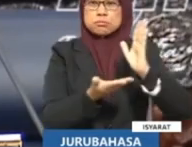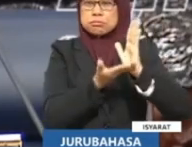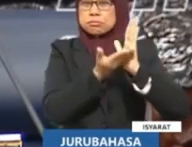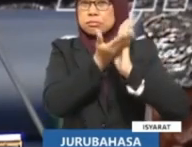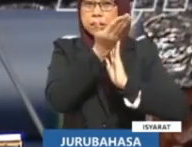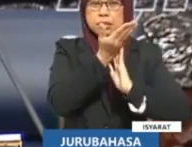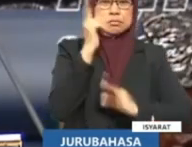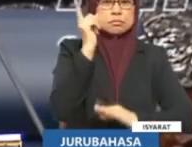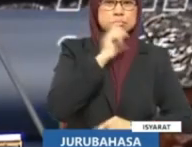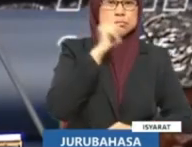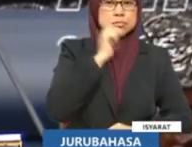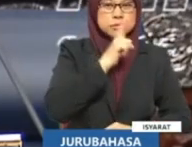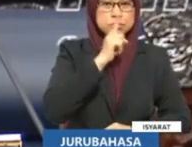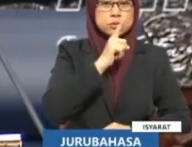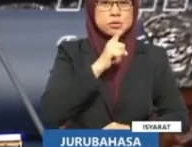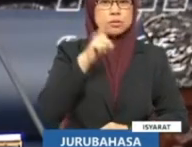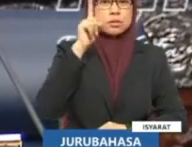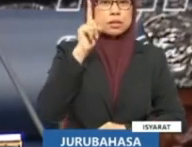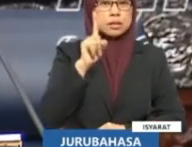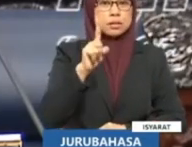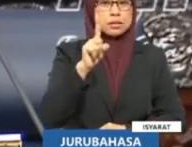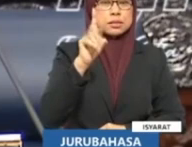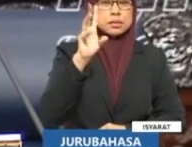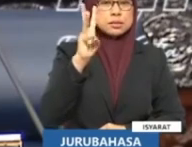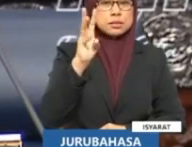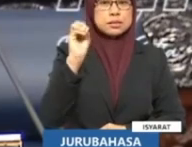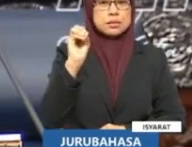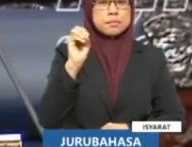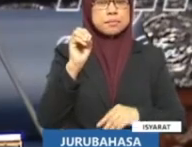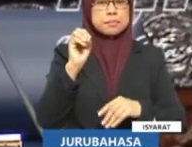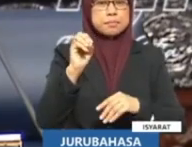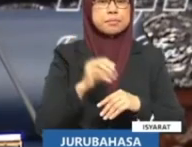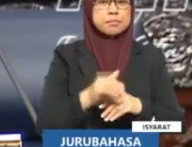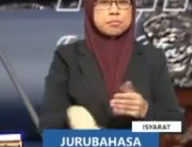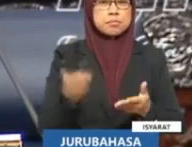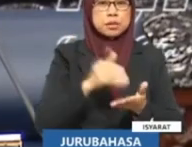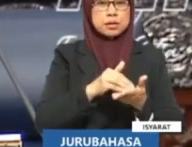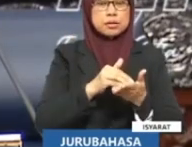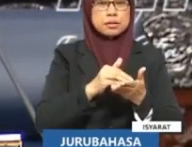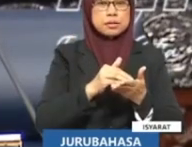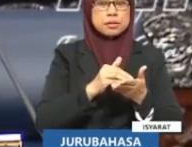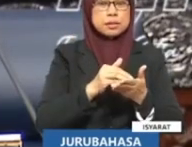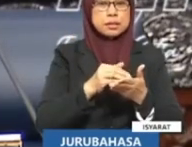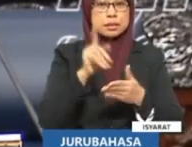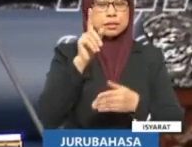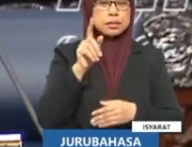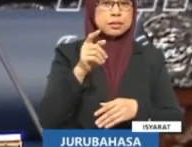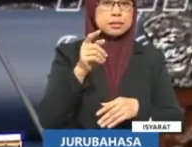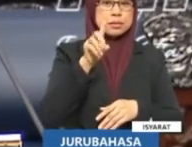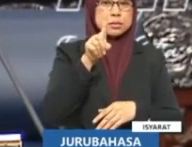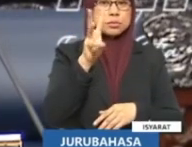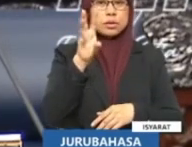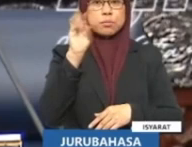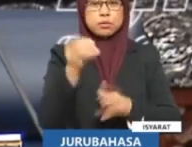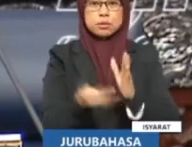power Rich by hundred and sixty times daripada tarif asal begitu juga